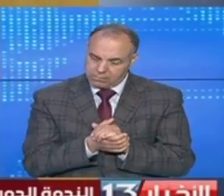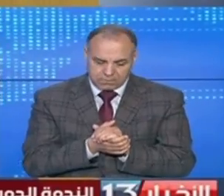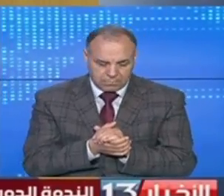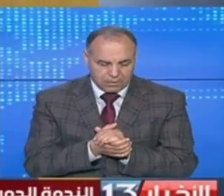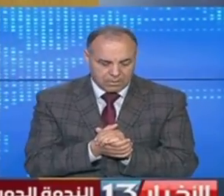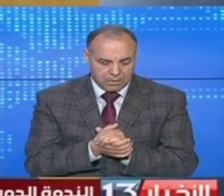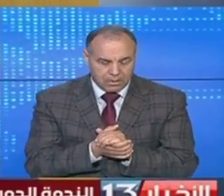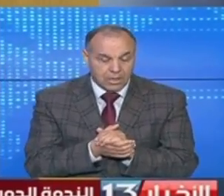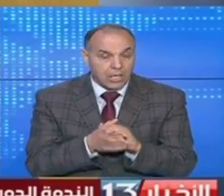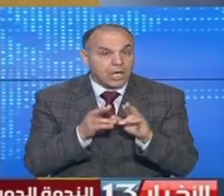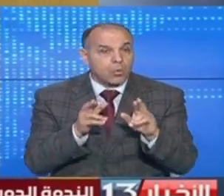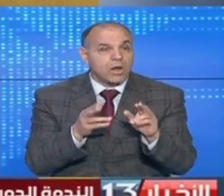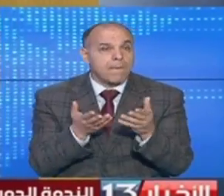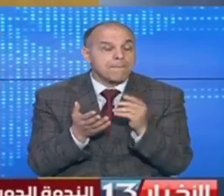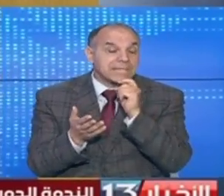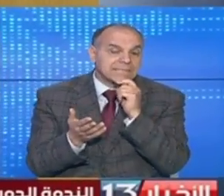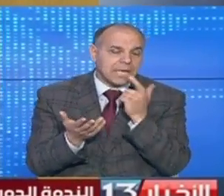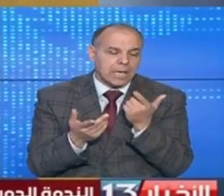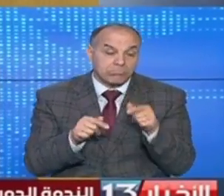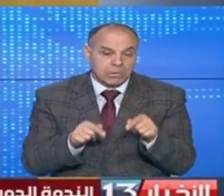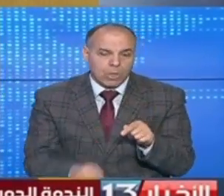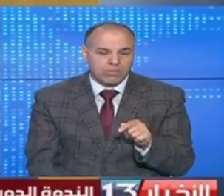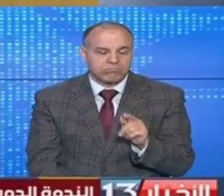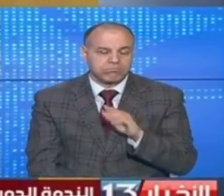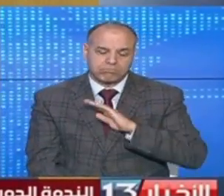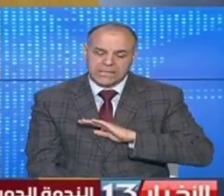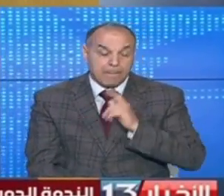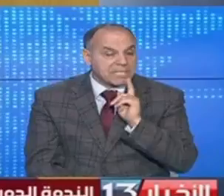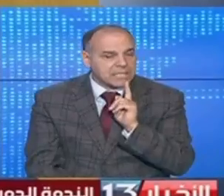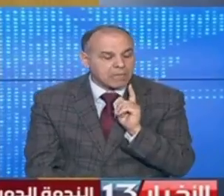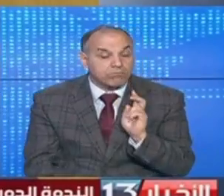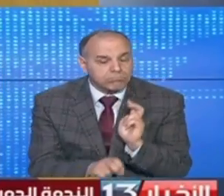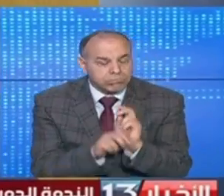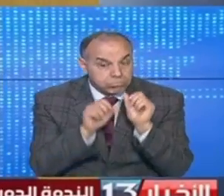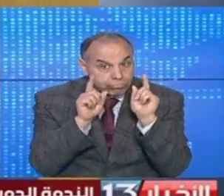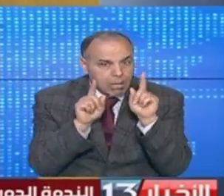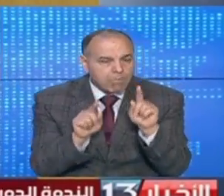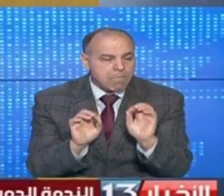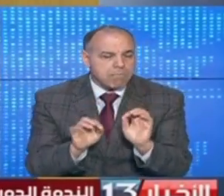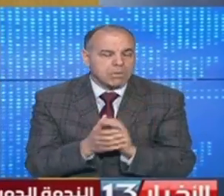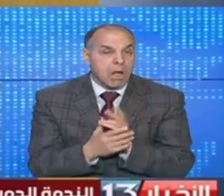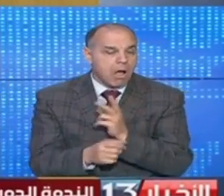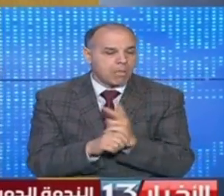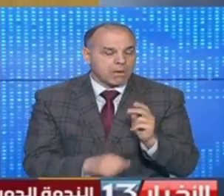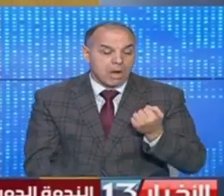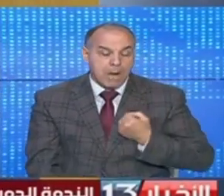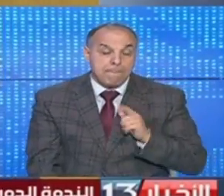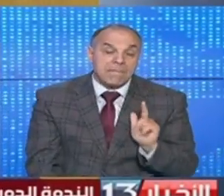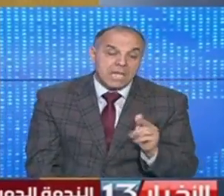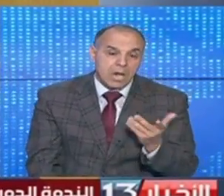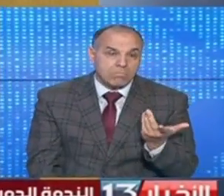عنوان عن دوره ومثل الوضع في زمن ديما خطر الارهاب